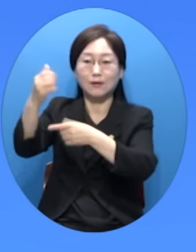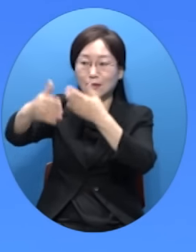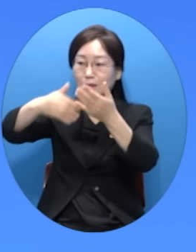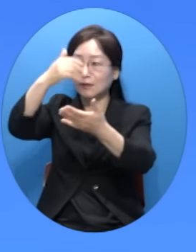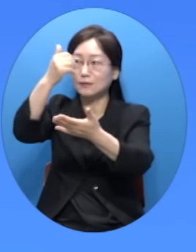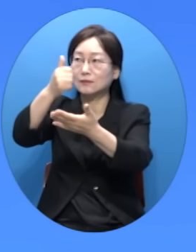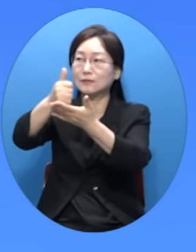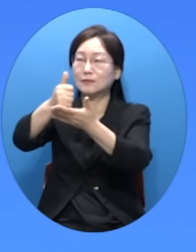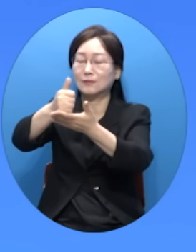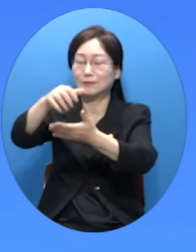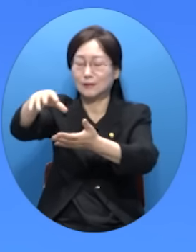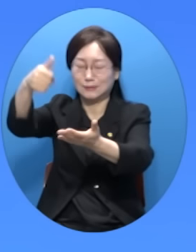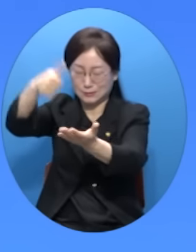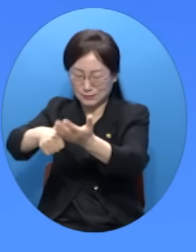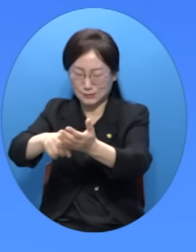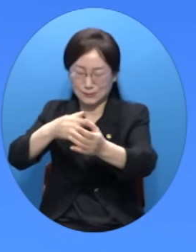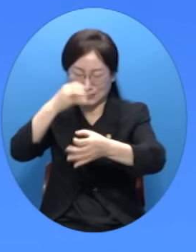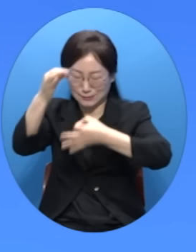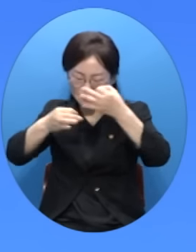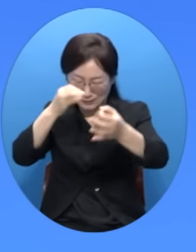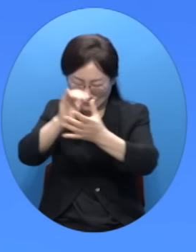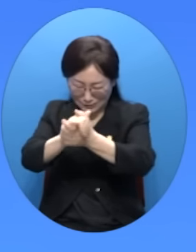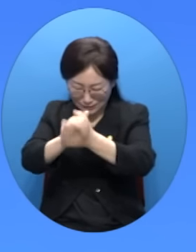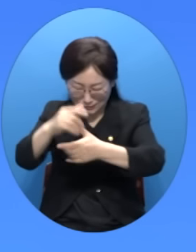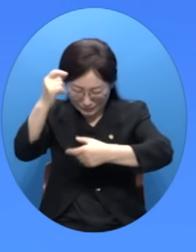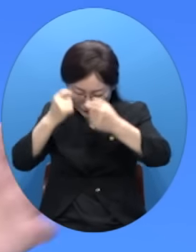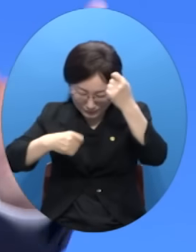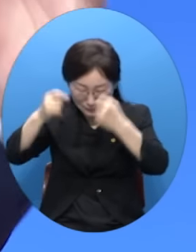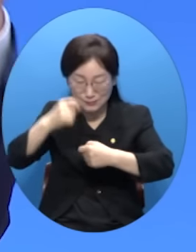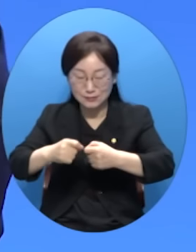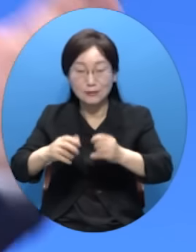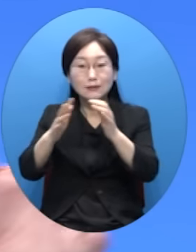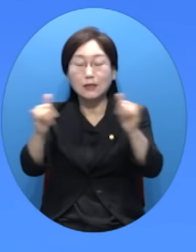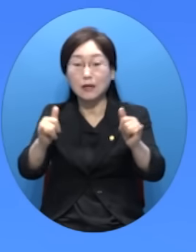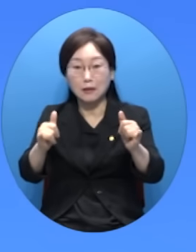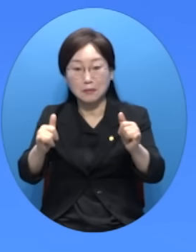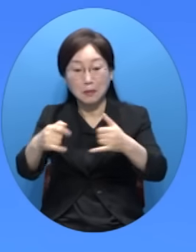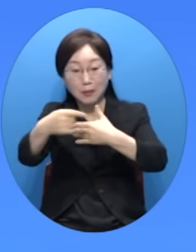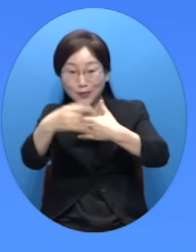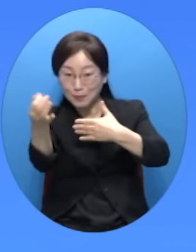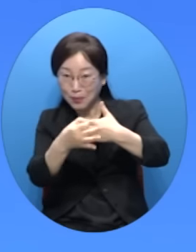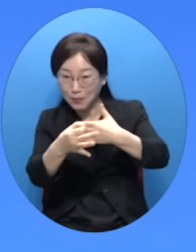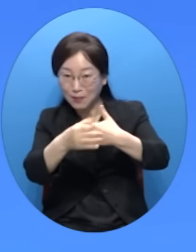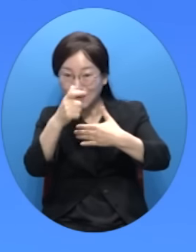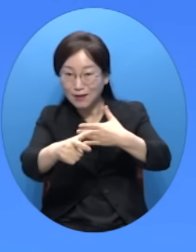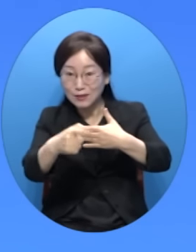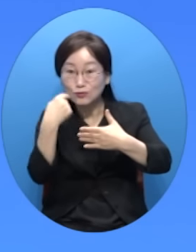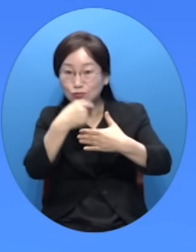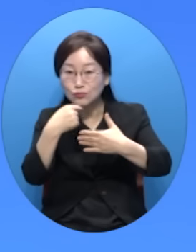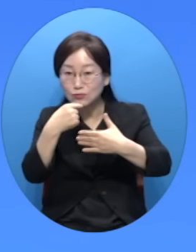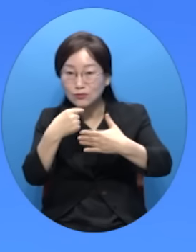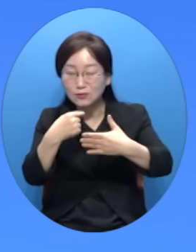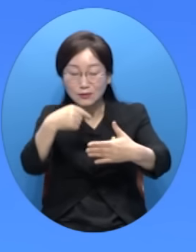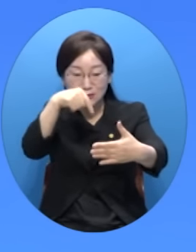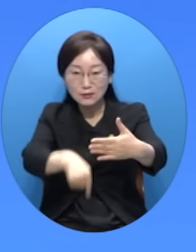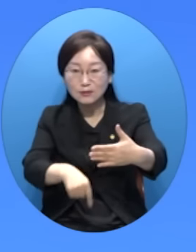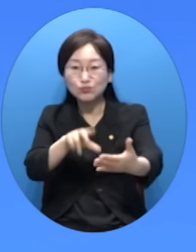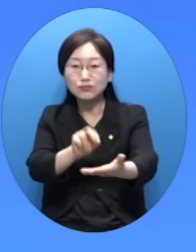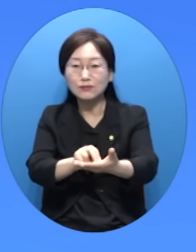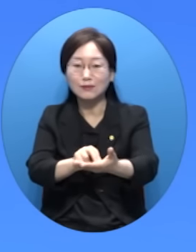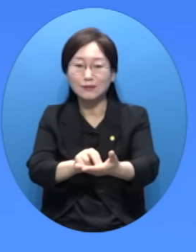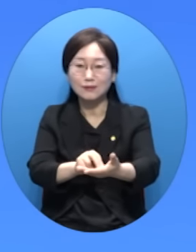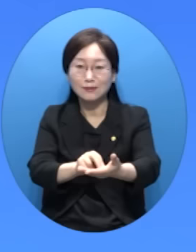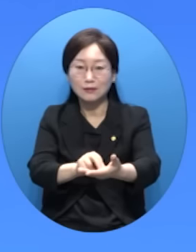엎드려 통곡하며 눈물의 기도를 드립니다. 사람이 강한 것 같지만 이렇게 자신의 문제 앞에는